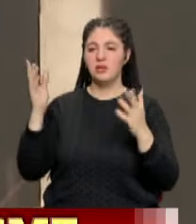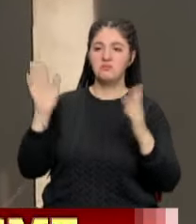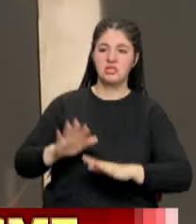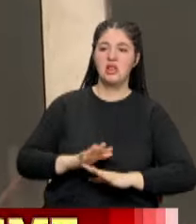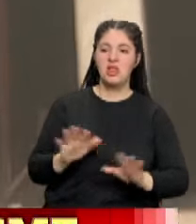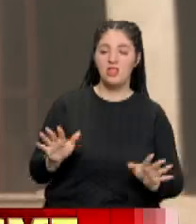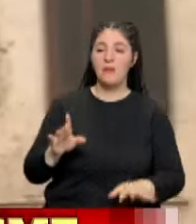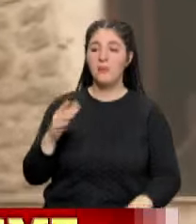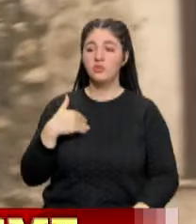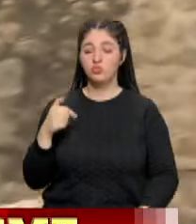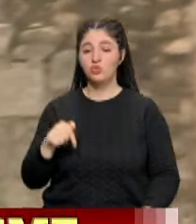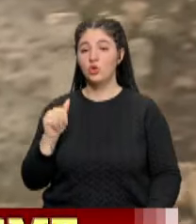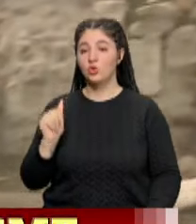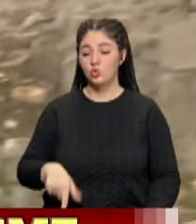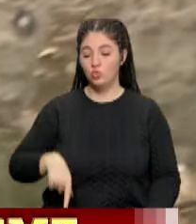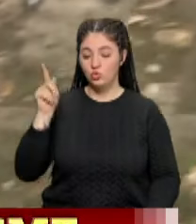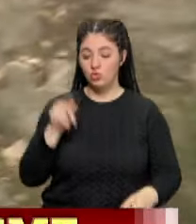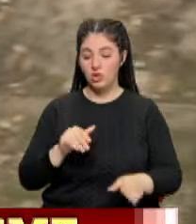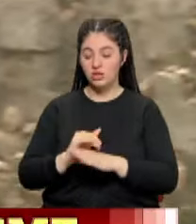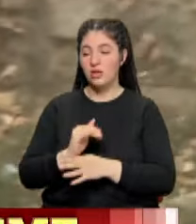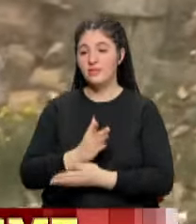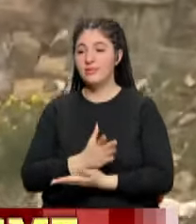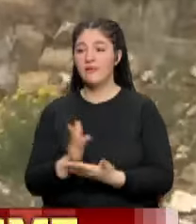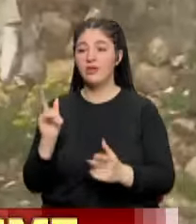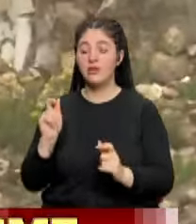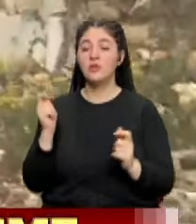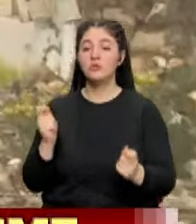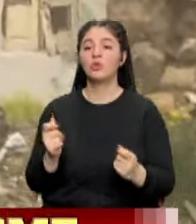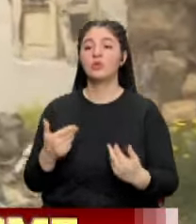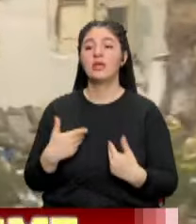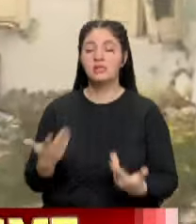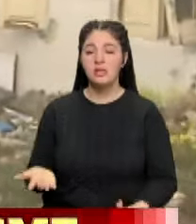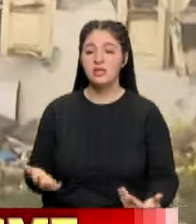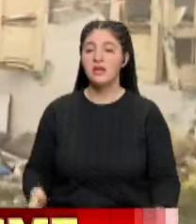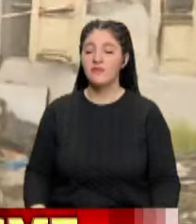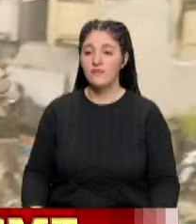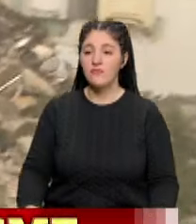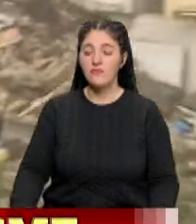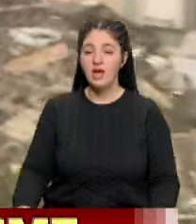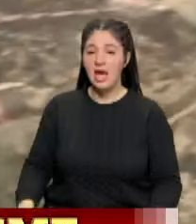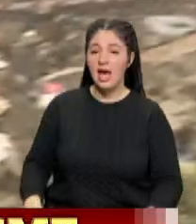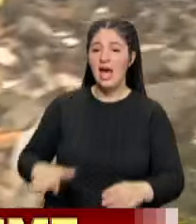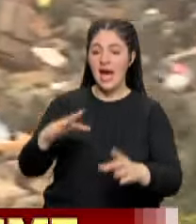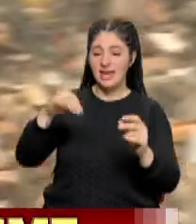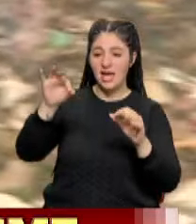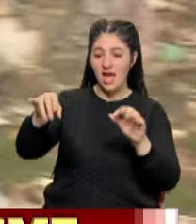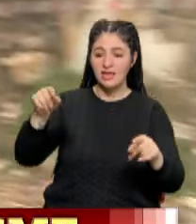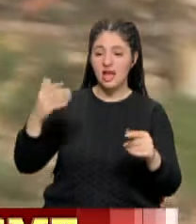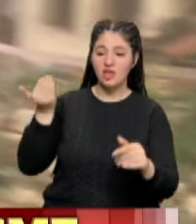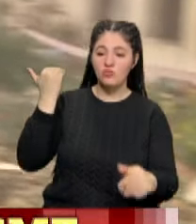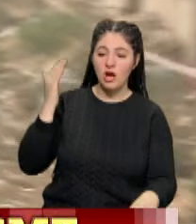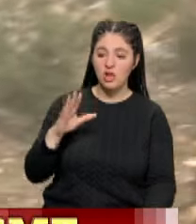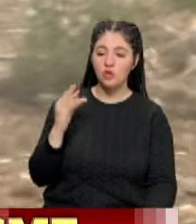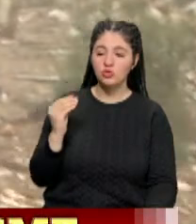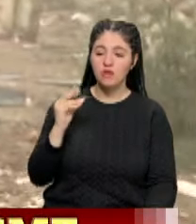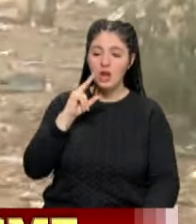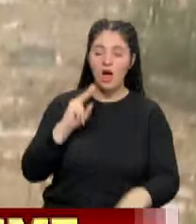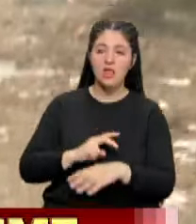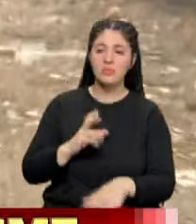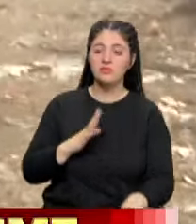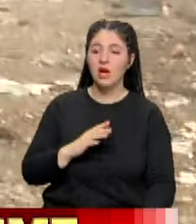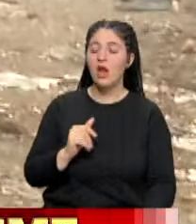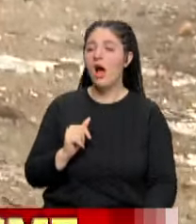yıkıldı. Ama biz burada günlük yaşantımıza devam etmek zorundayız. Ve her bir köşede geçmişten kalan güzel anılarımız